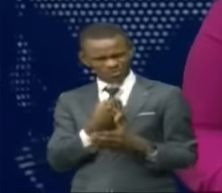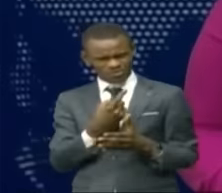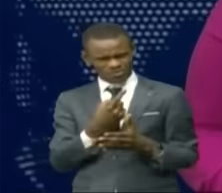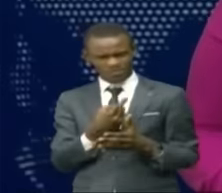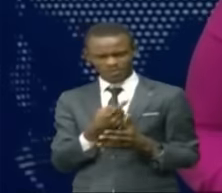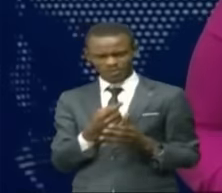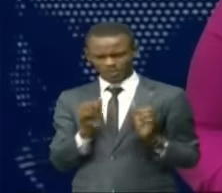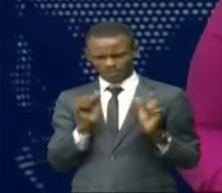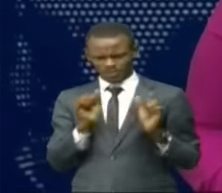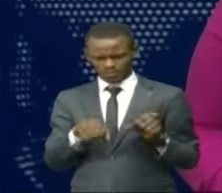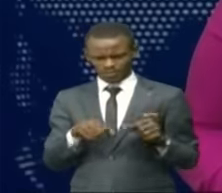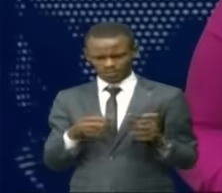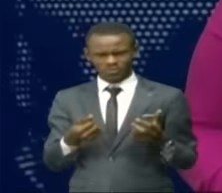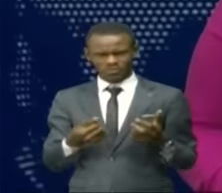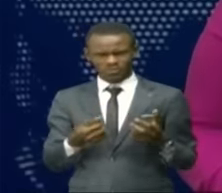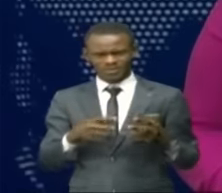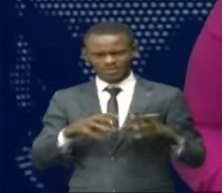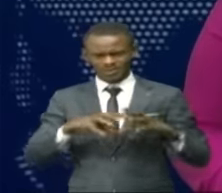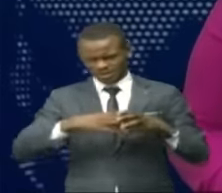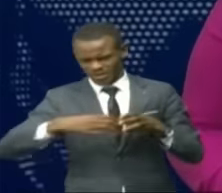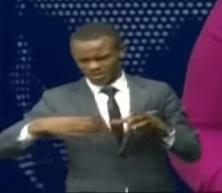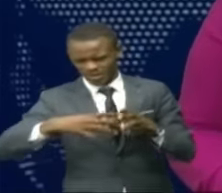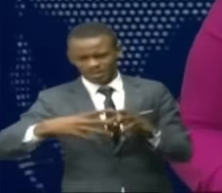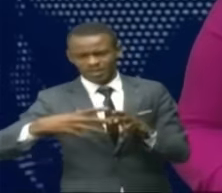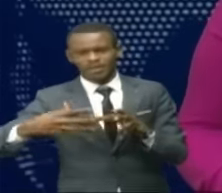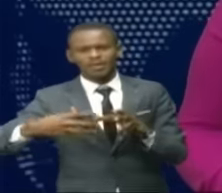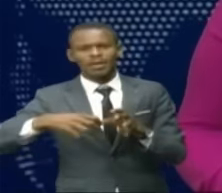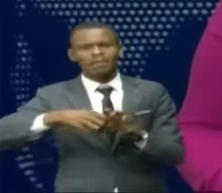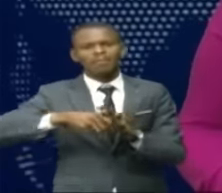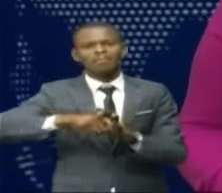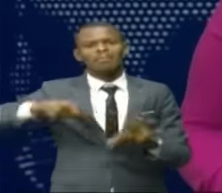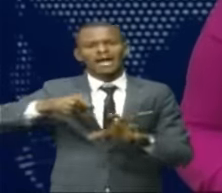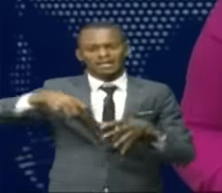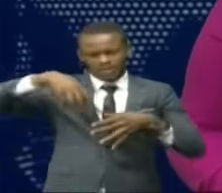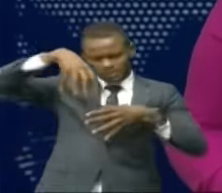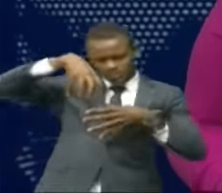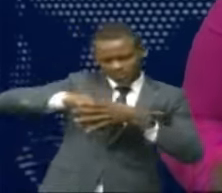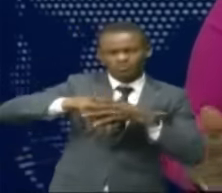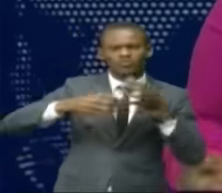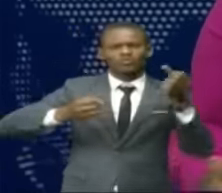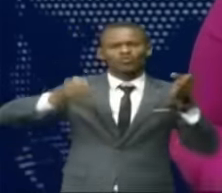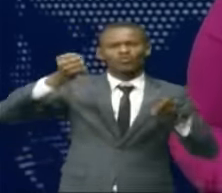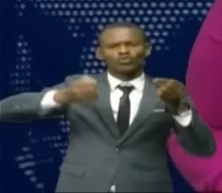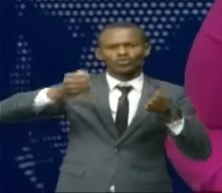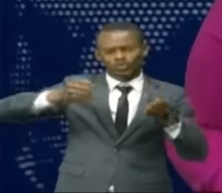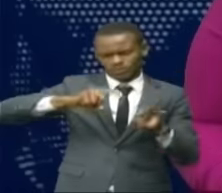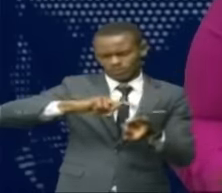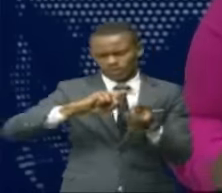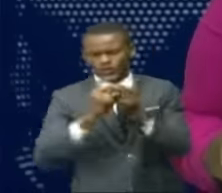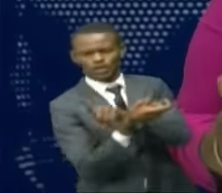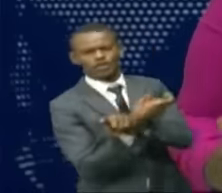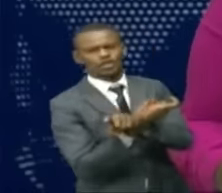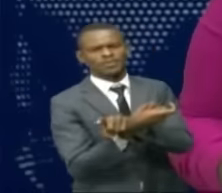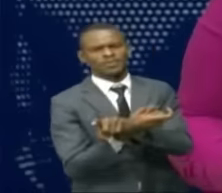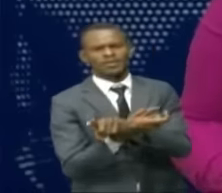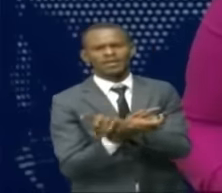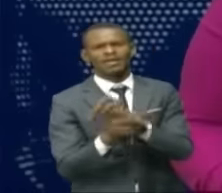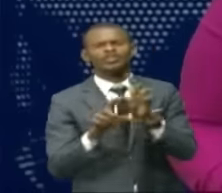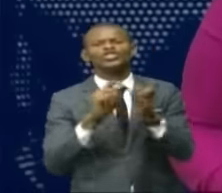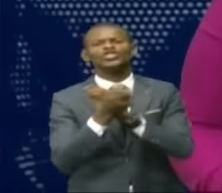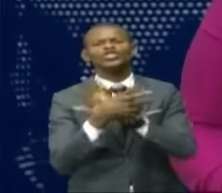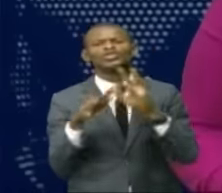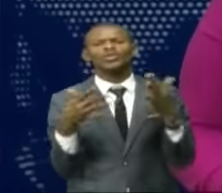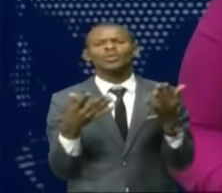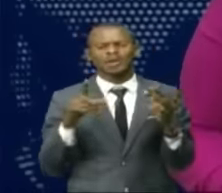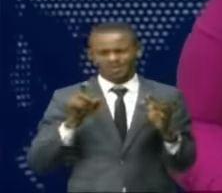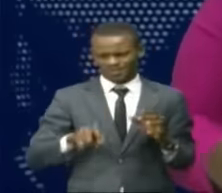par des véhicules électriques. Et pour que cela soit possible, les